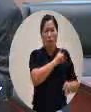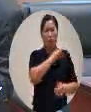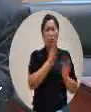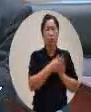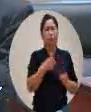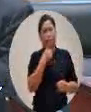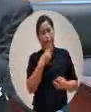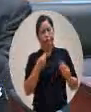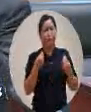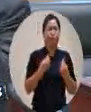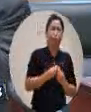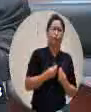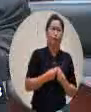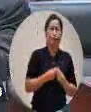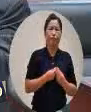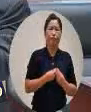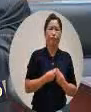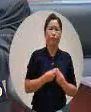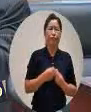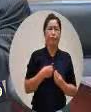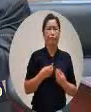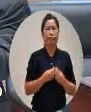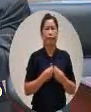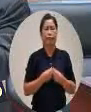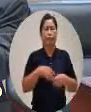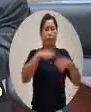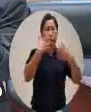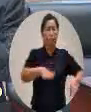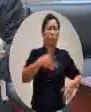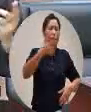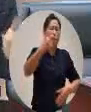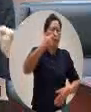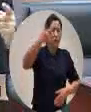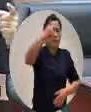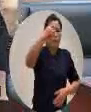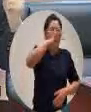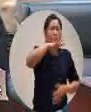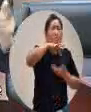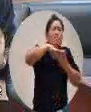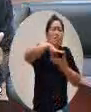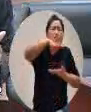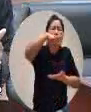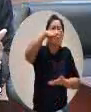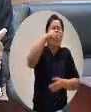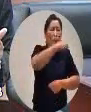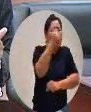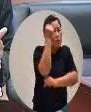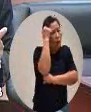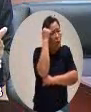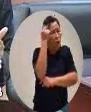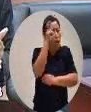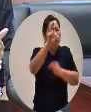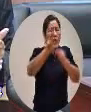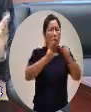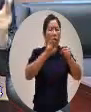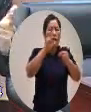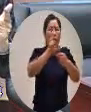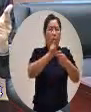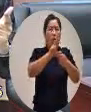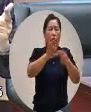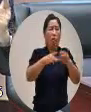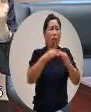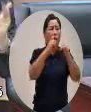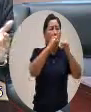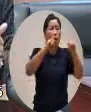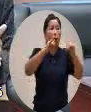我有好幾位那個很多時代真的在那裡住70年民